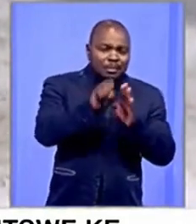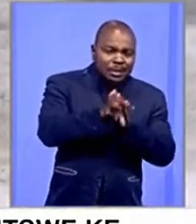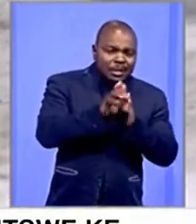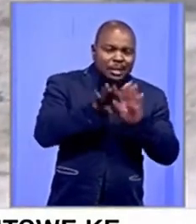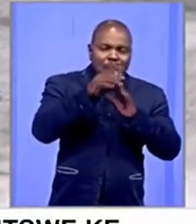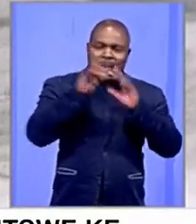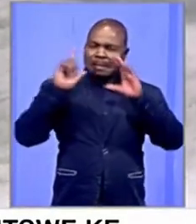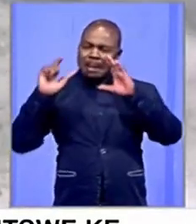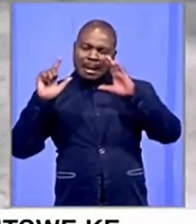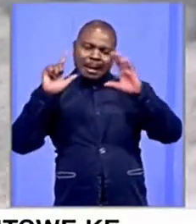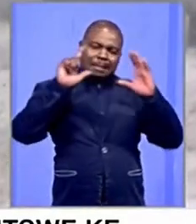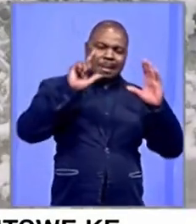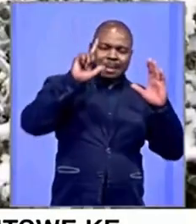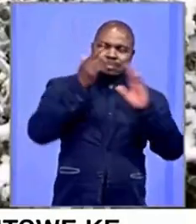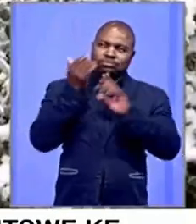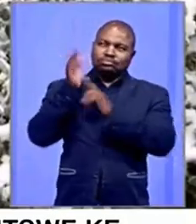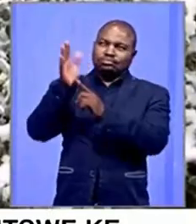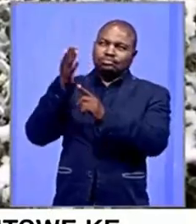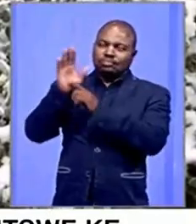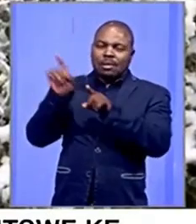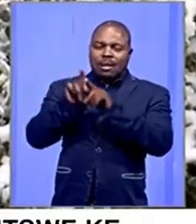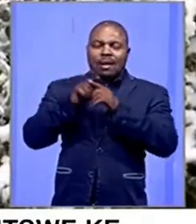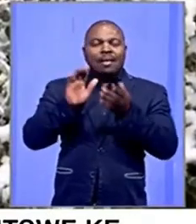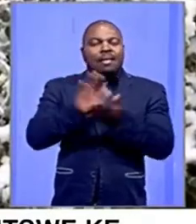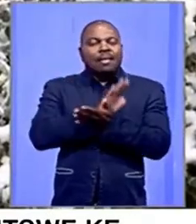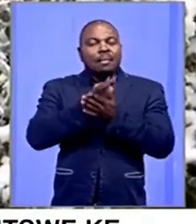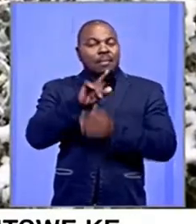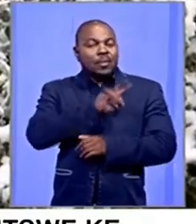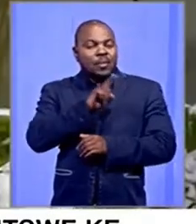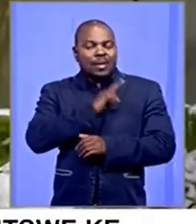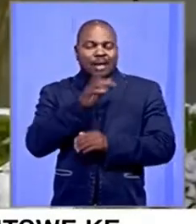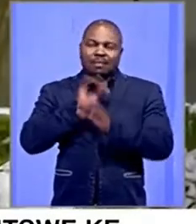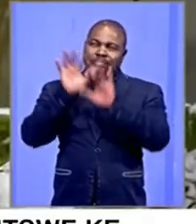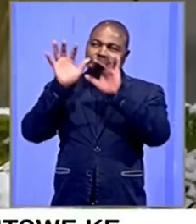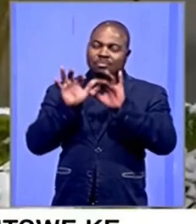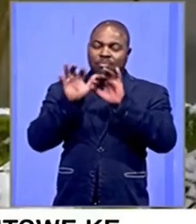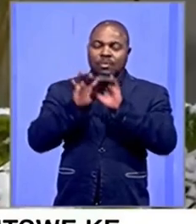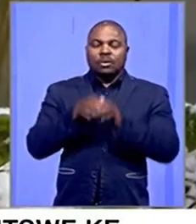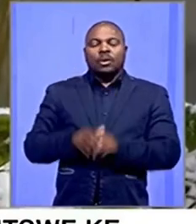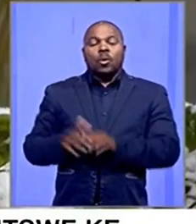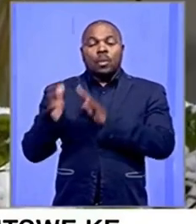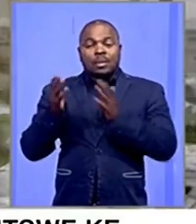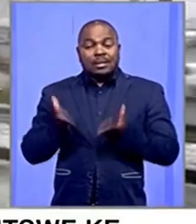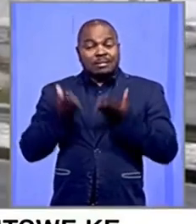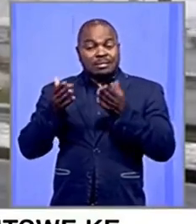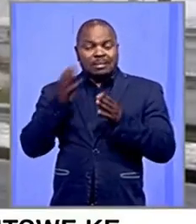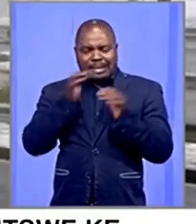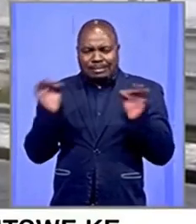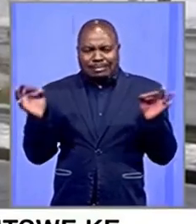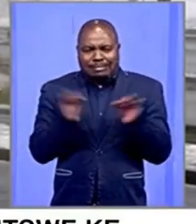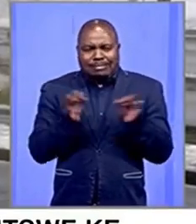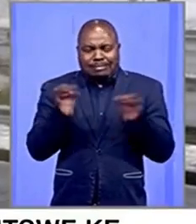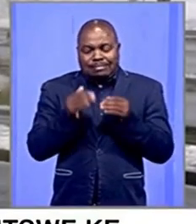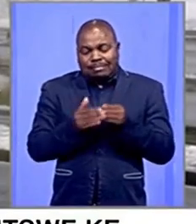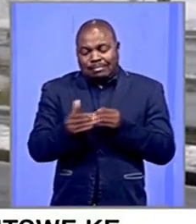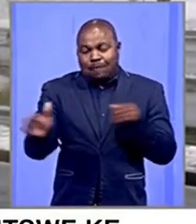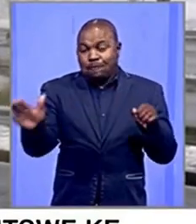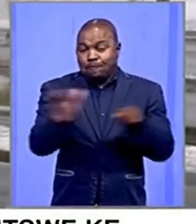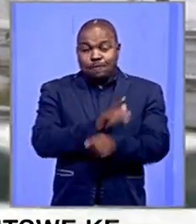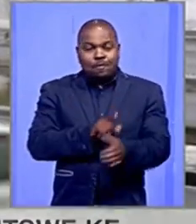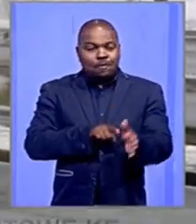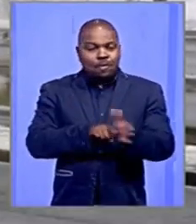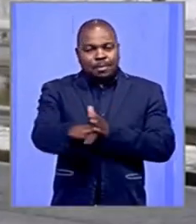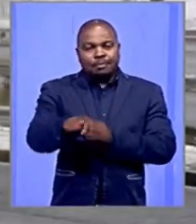ba neng ba thabetse lehlwa. Kantoro ya naha ya bolipi e re mohatsela ona o kenelela masapong o tlong ka beke yotlhe.